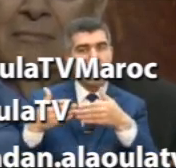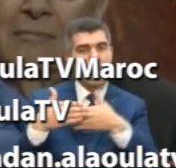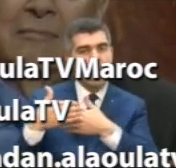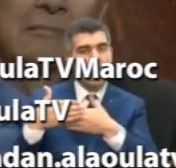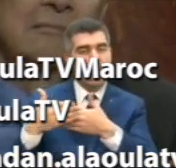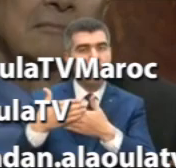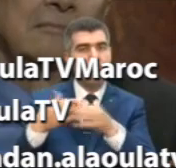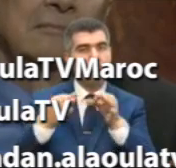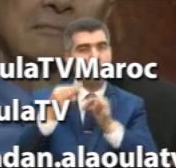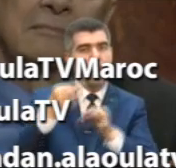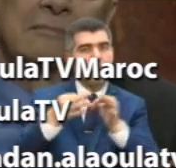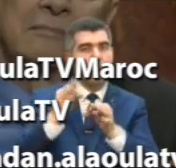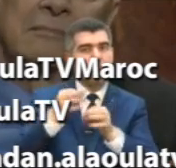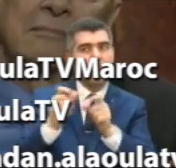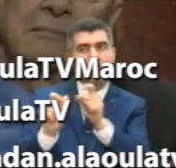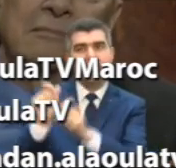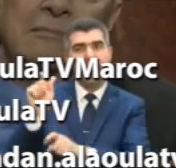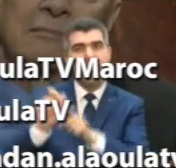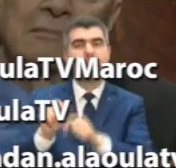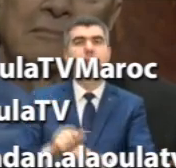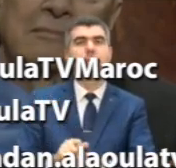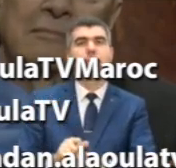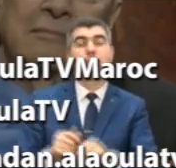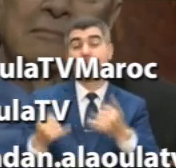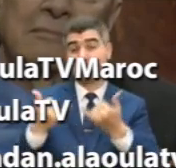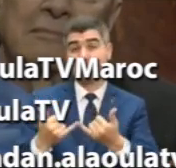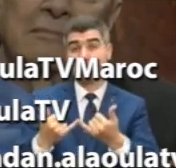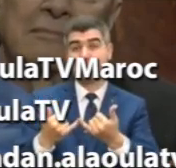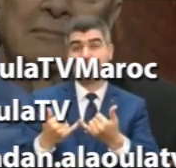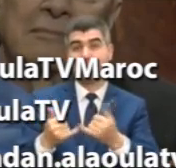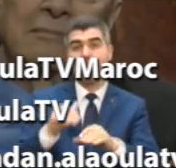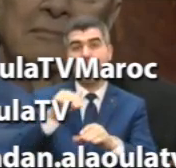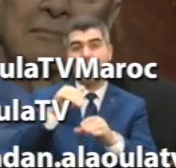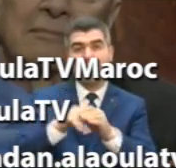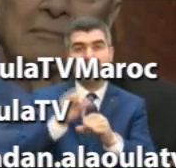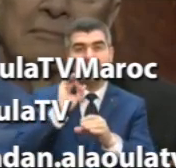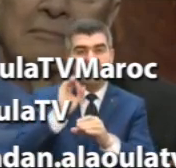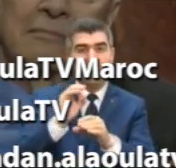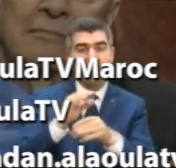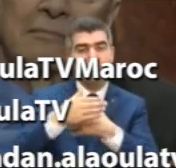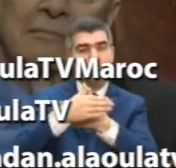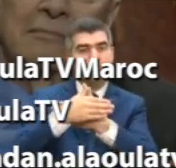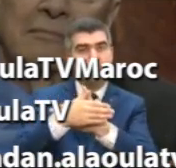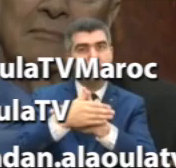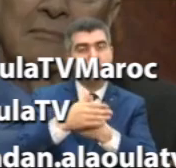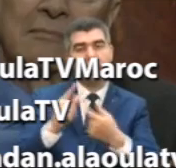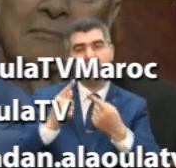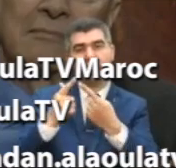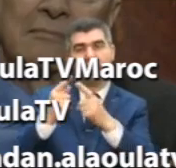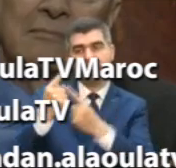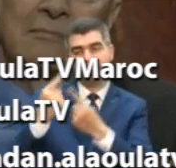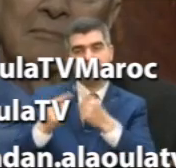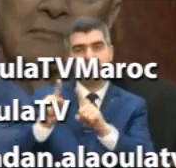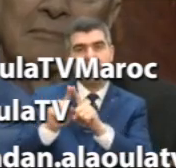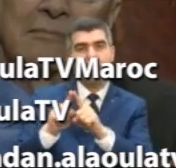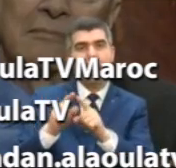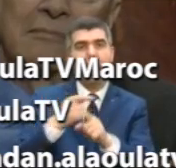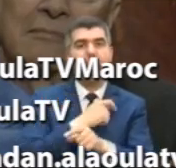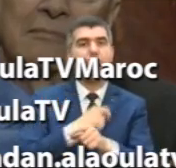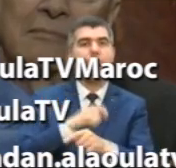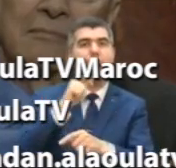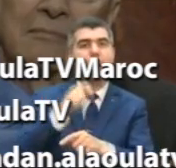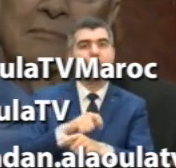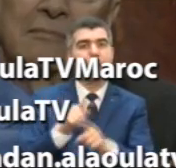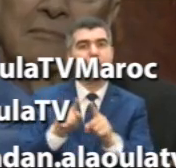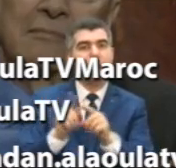المواطنين، ولكن احنا في فريق التجمع الدستوري كنا نرغب بالنسبة لبعض المراكز القضاة المقيمين اللي تم